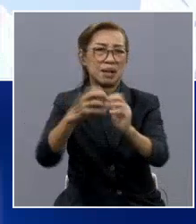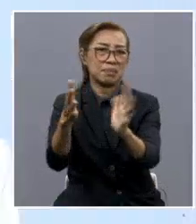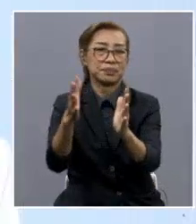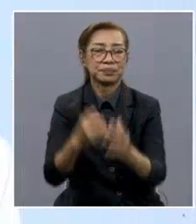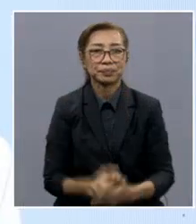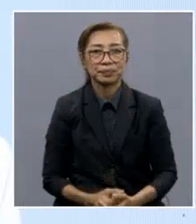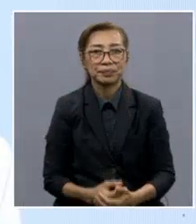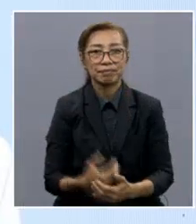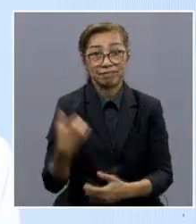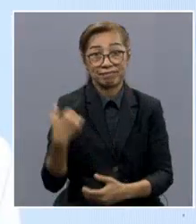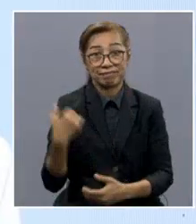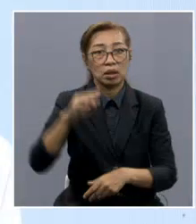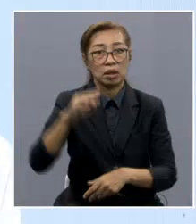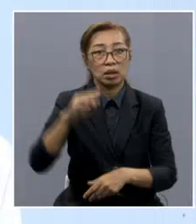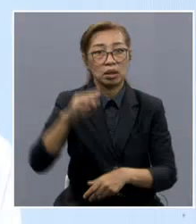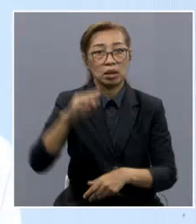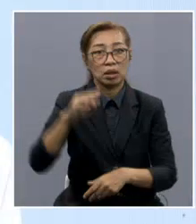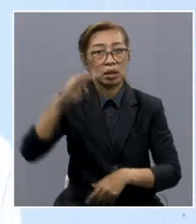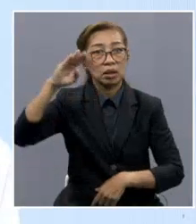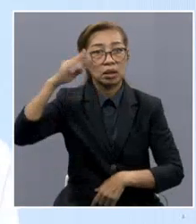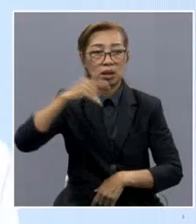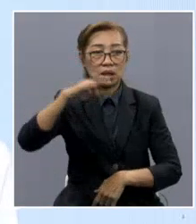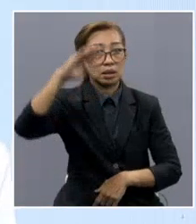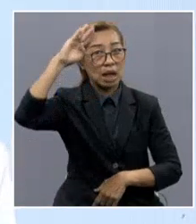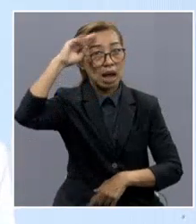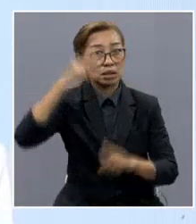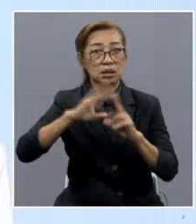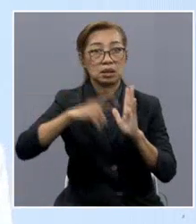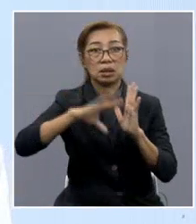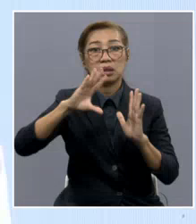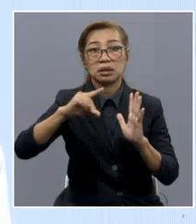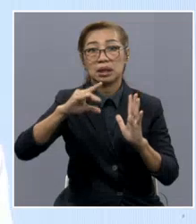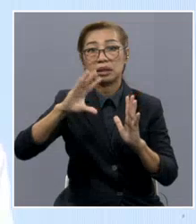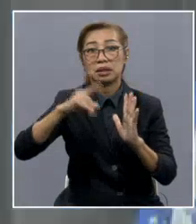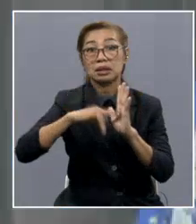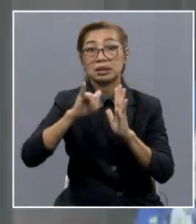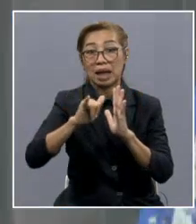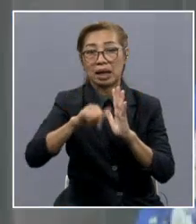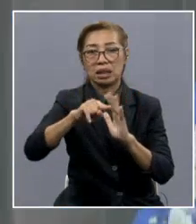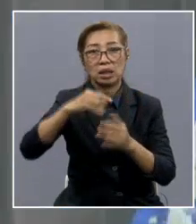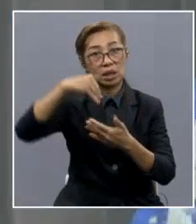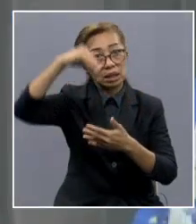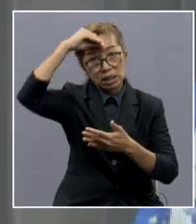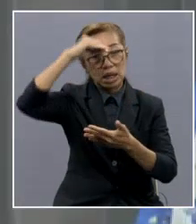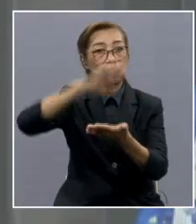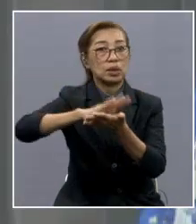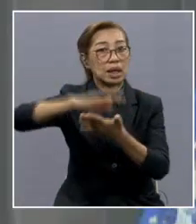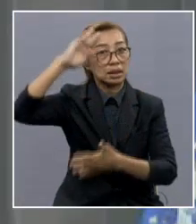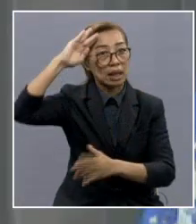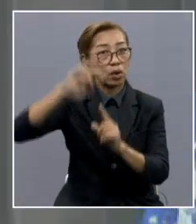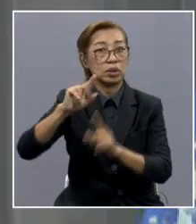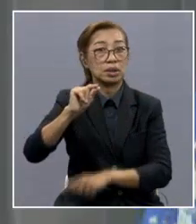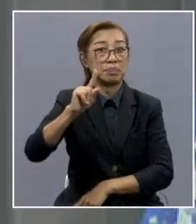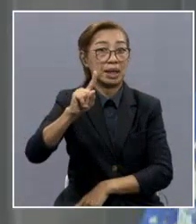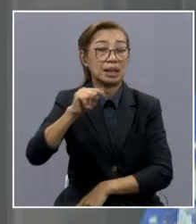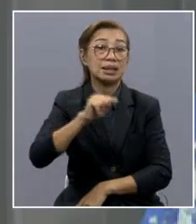ก็ยังมีรายงานด้วยนะคะว่าทางด้านของพลเอกชัดชัยภัทรนาวิกหรือว่าบิ๊กโป๊ปเตรียมทหารรุ่น21อดีตผู้บัญชาการศูนย์รักษา